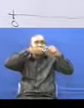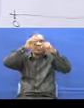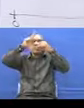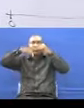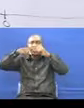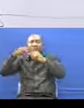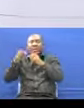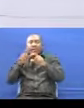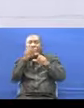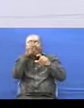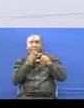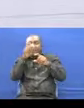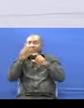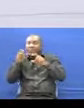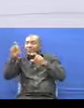vinane. Tutaanza